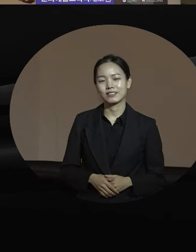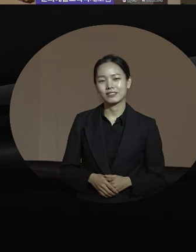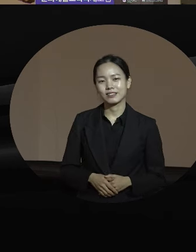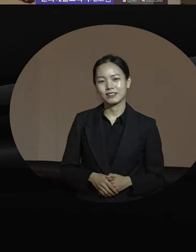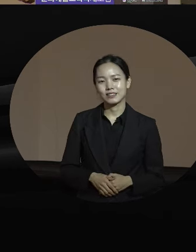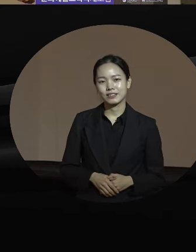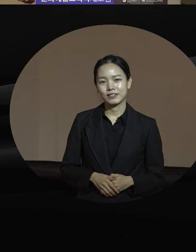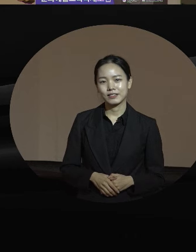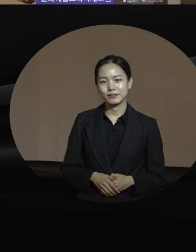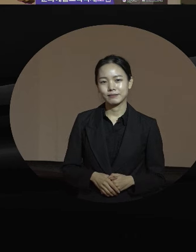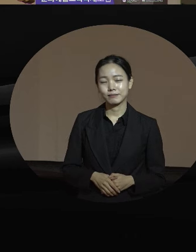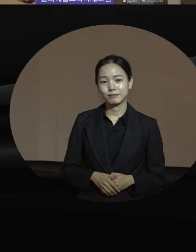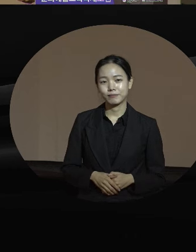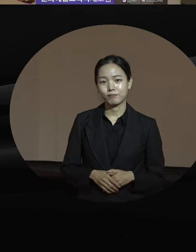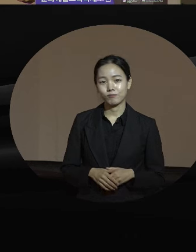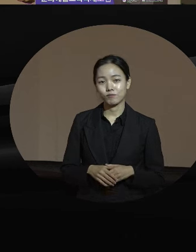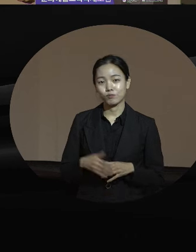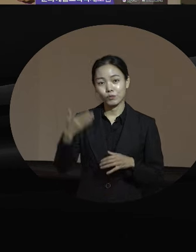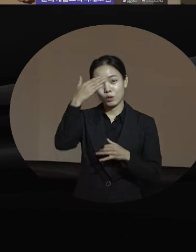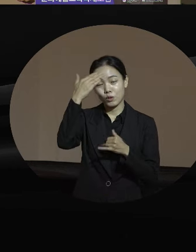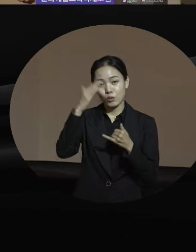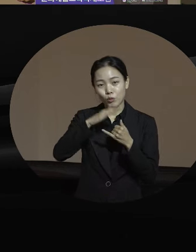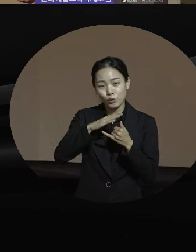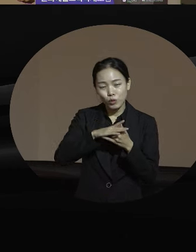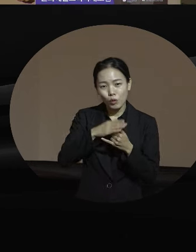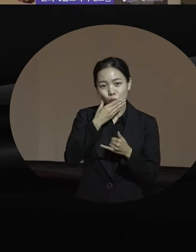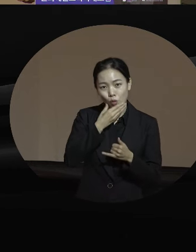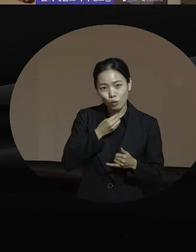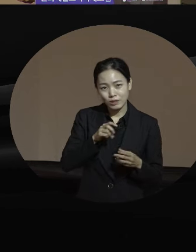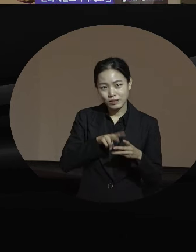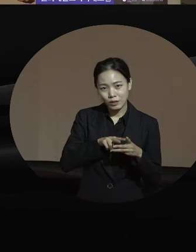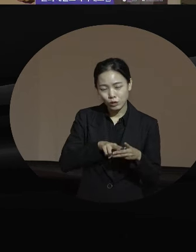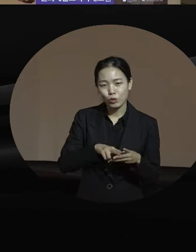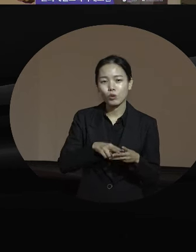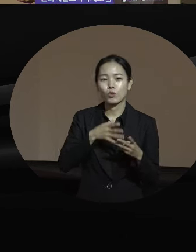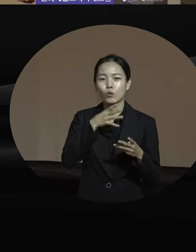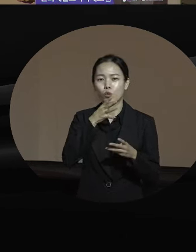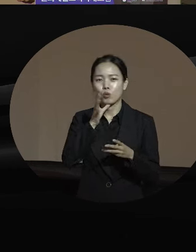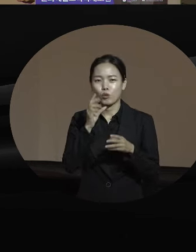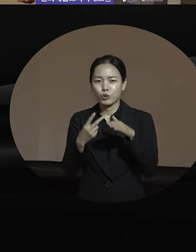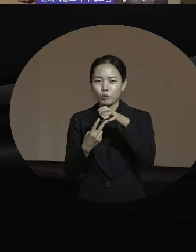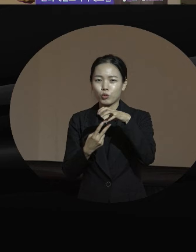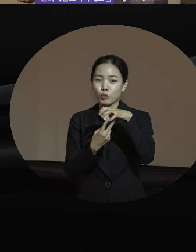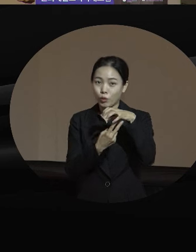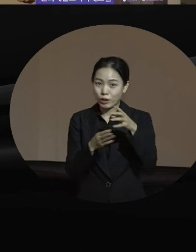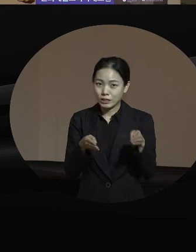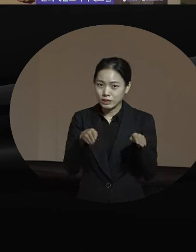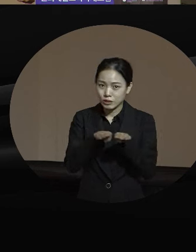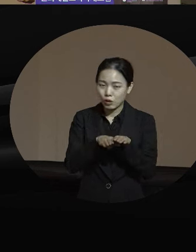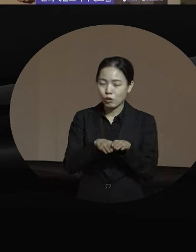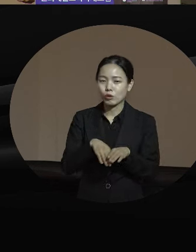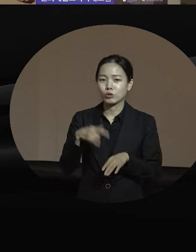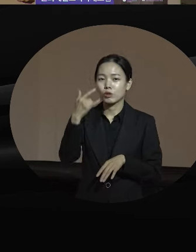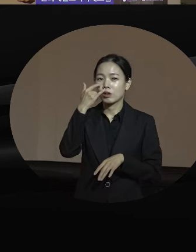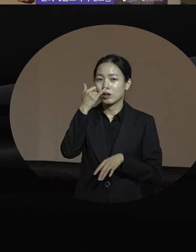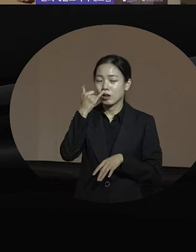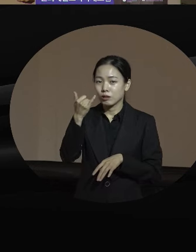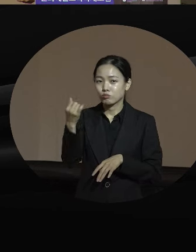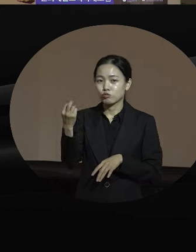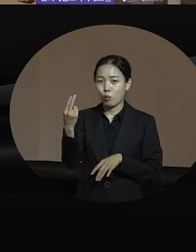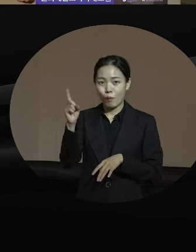이에 따라 다함께 돌봄센터, 청소년 상담복지센터, 노양요양시설 및 양로시설, 학부모 다문화 가정을